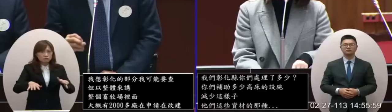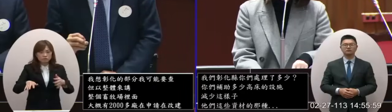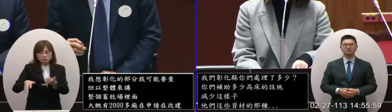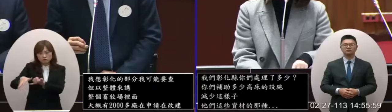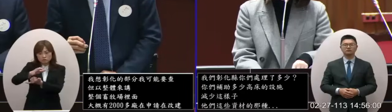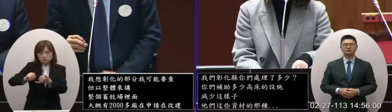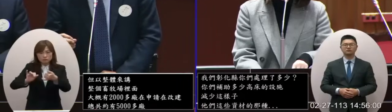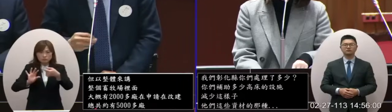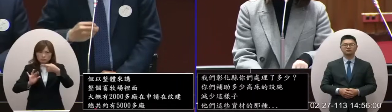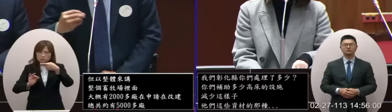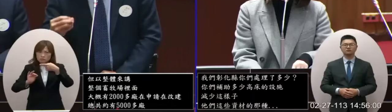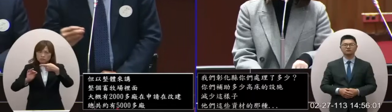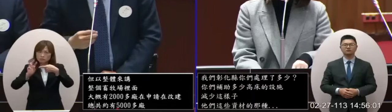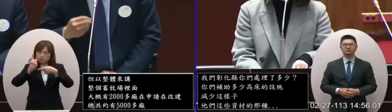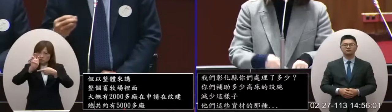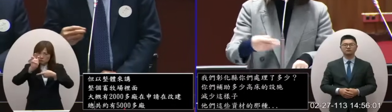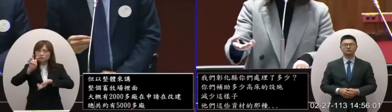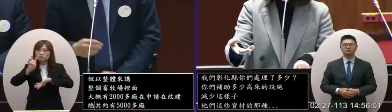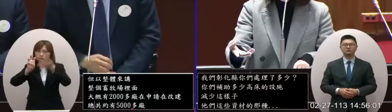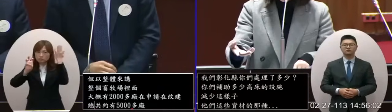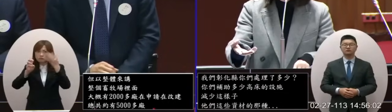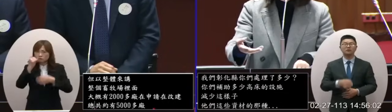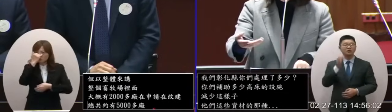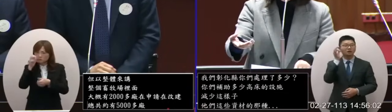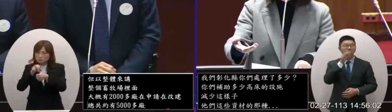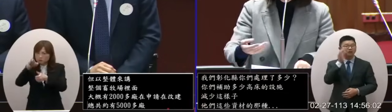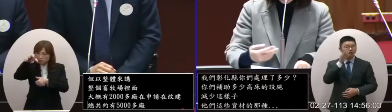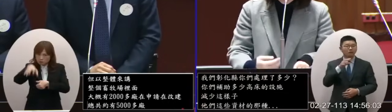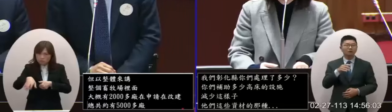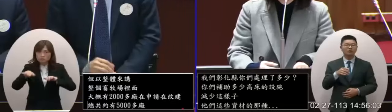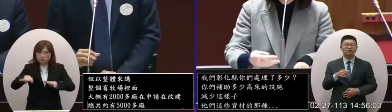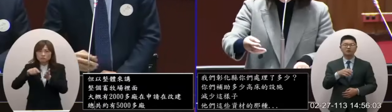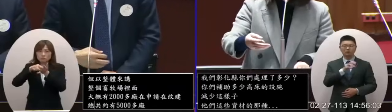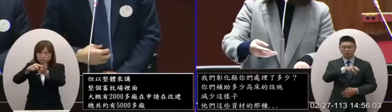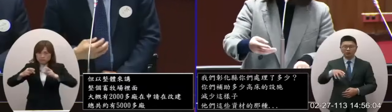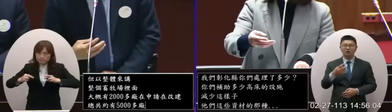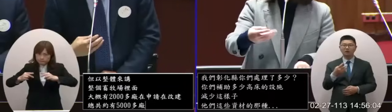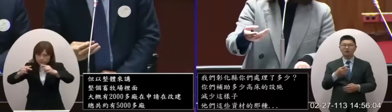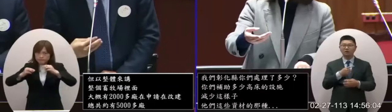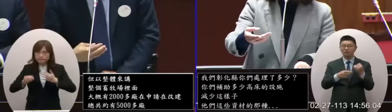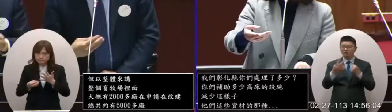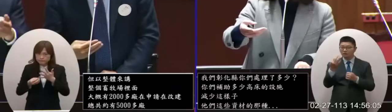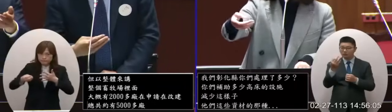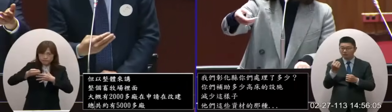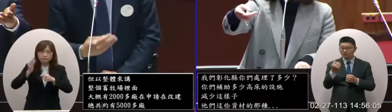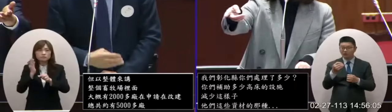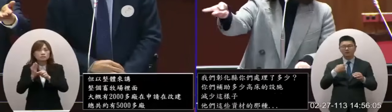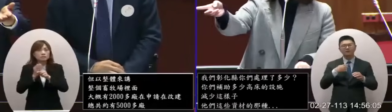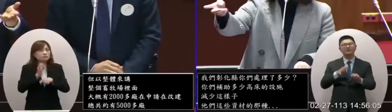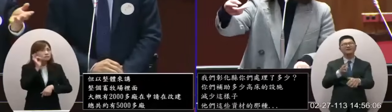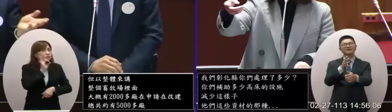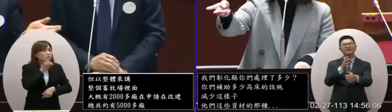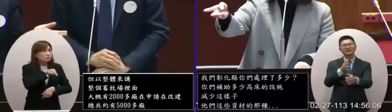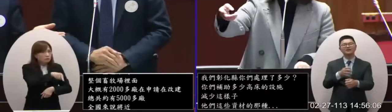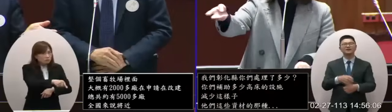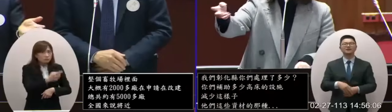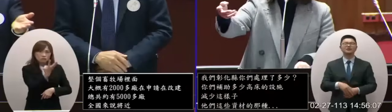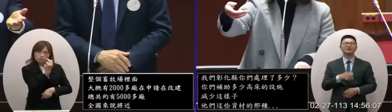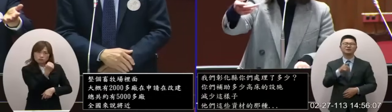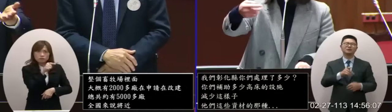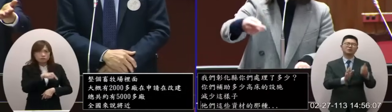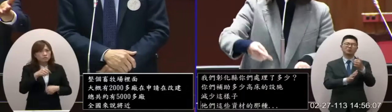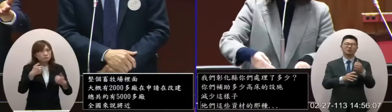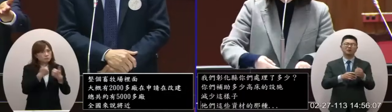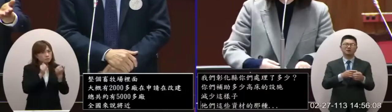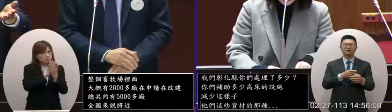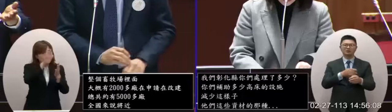些养猪场已经在做这样的一个改善的部分。 彰化有多少？ 彰化我想会后我们会后再提供给你。 你们的幕僚单位